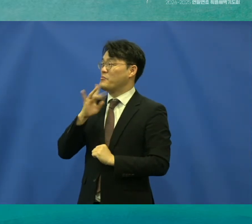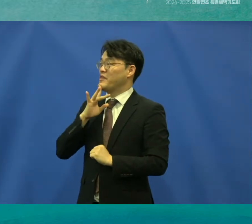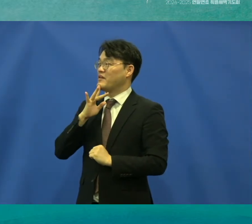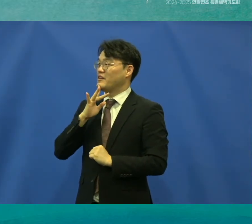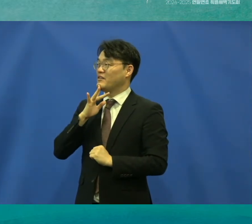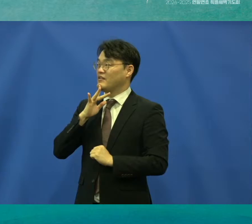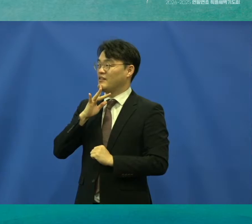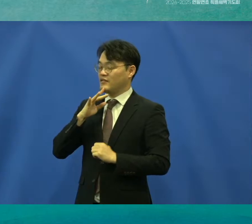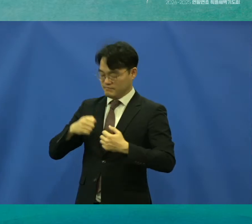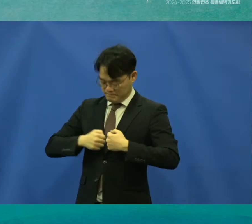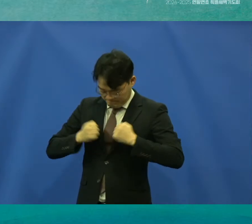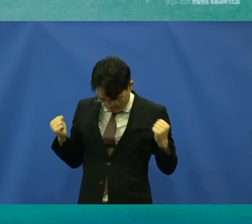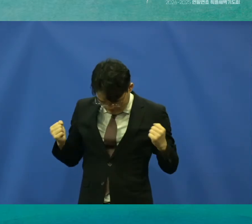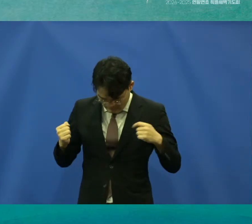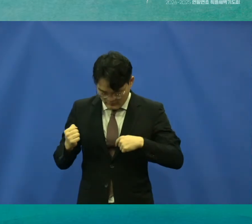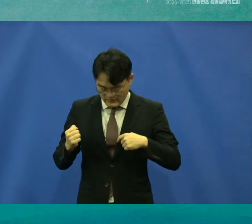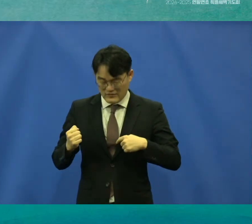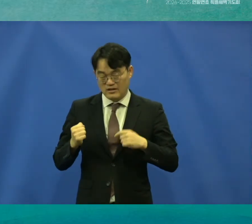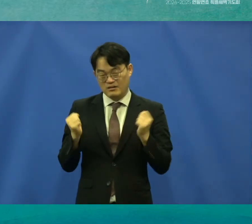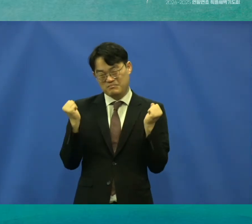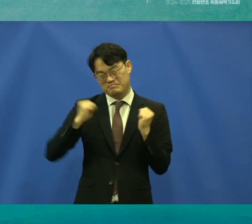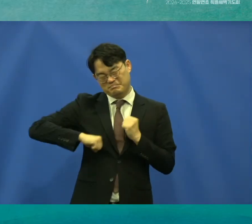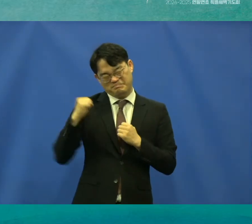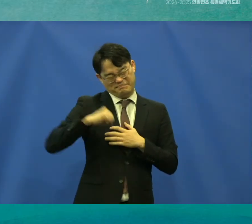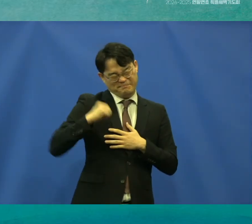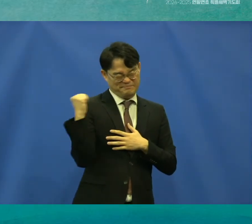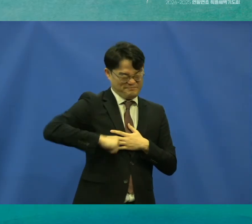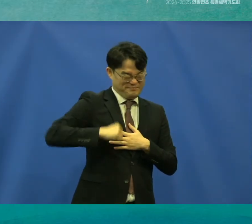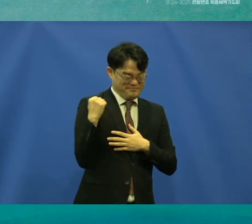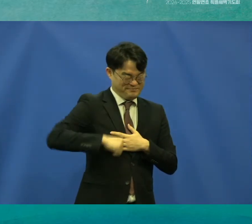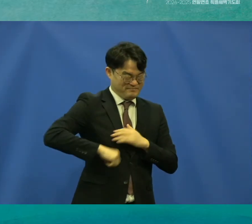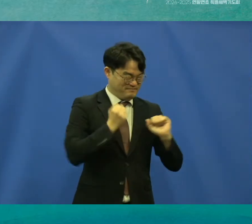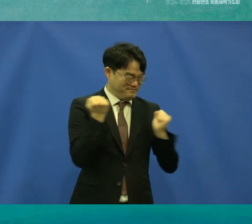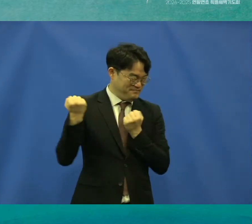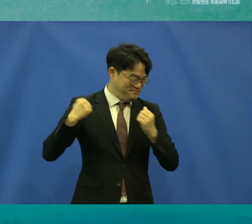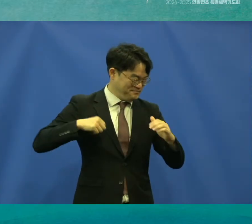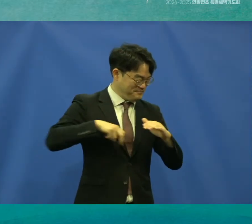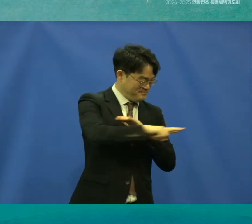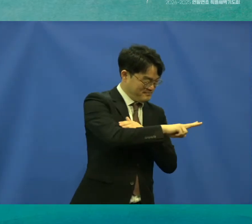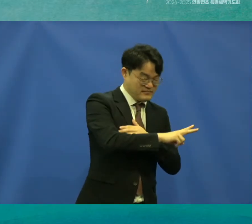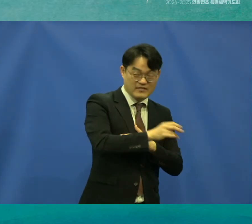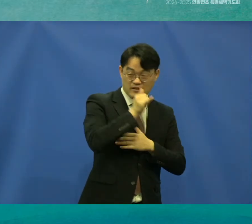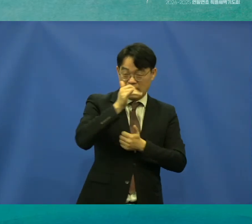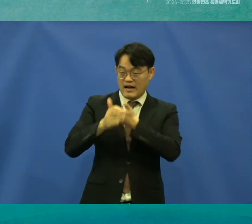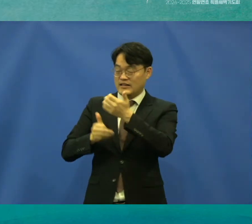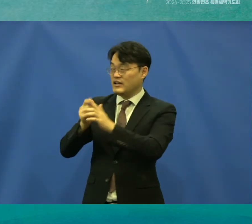안에 있는 그 불순종, 또 하나님의 말씀에 대한 저항,